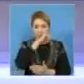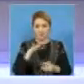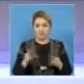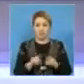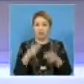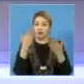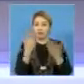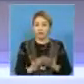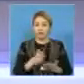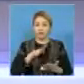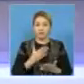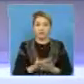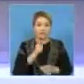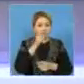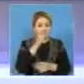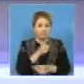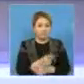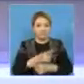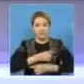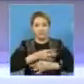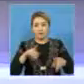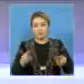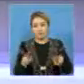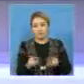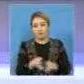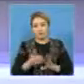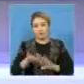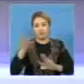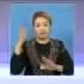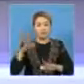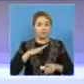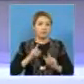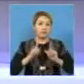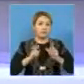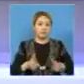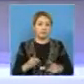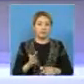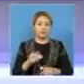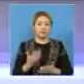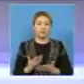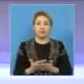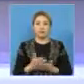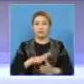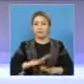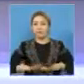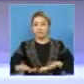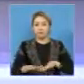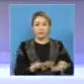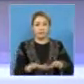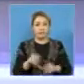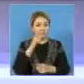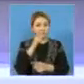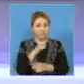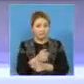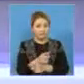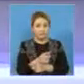менее, в этом году его не разрешается праздновать так широко, как раньше. Согласно санитарным требованиям, массовые мероприятия